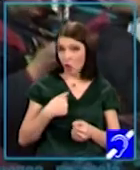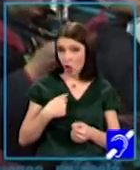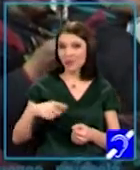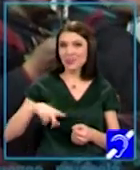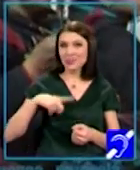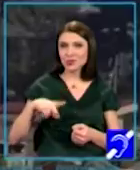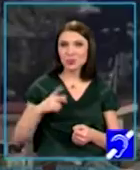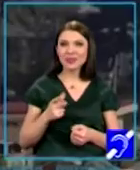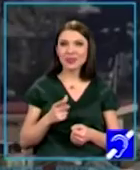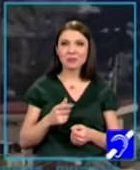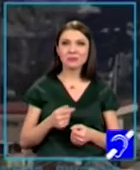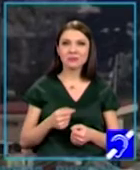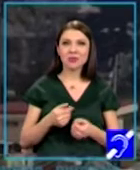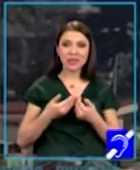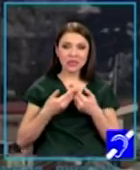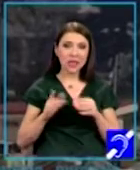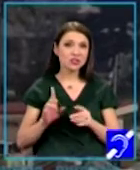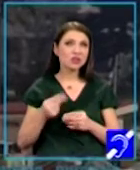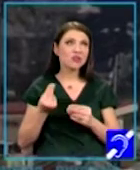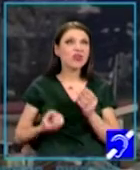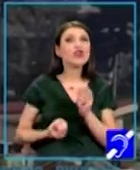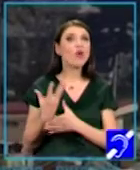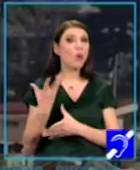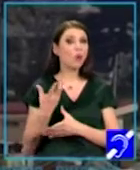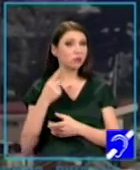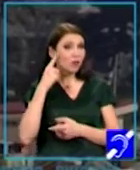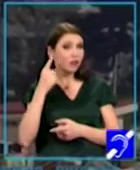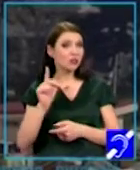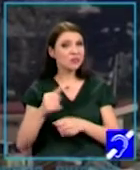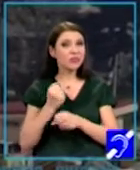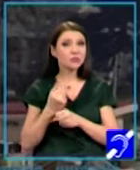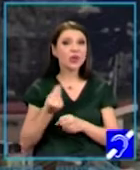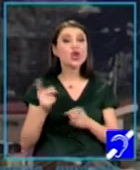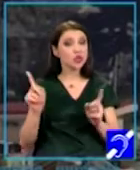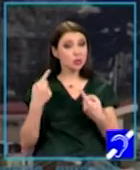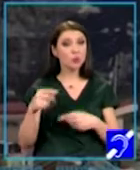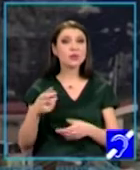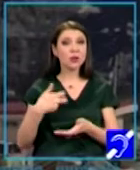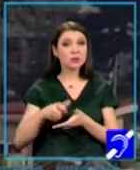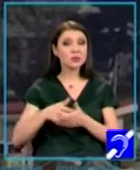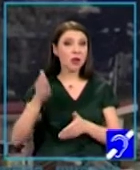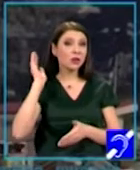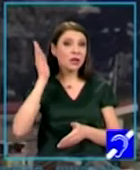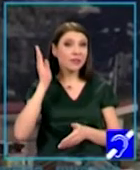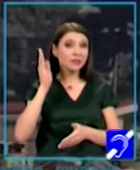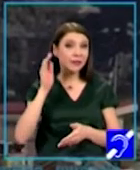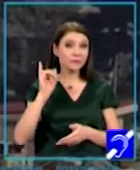suntem deschiși noului și muzica trebuie să meargă înainte. Și eu